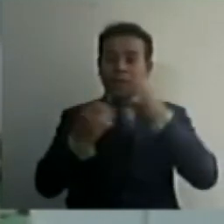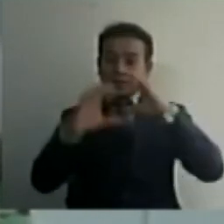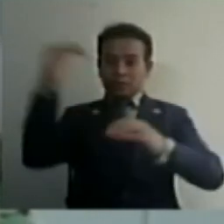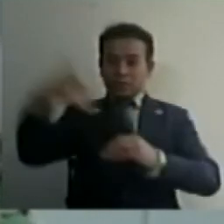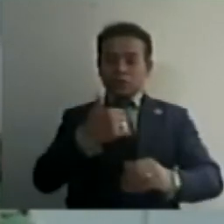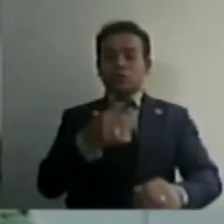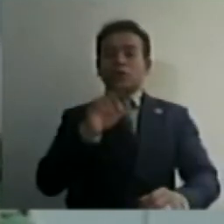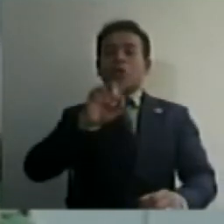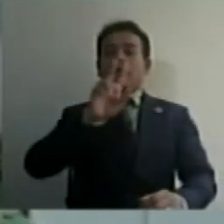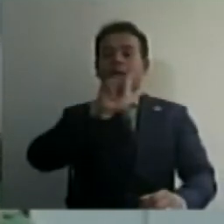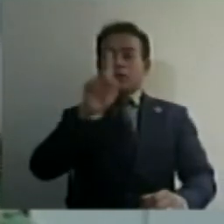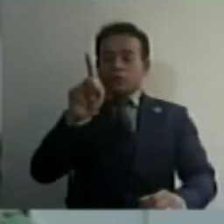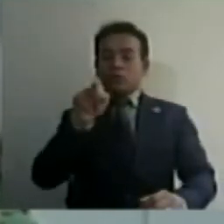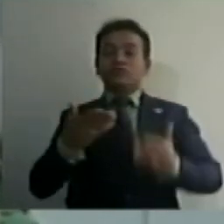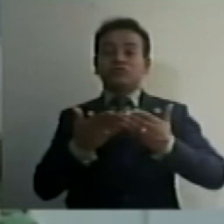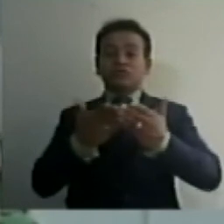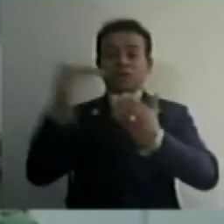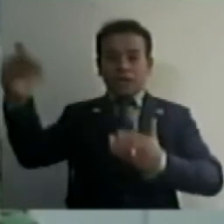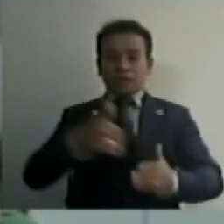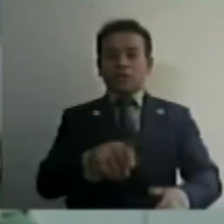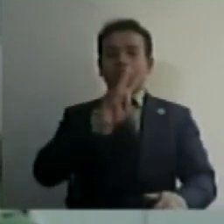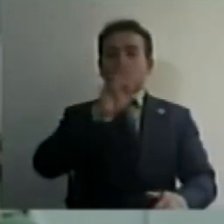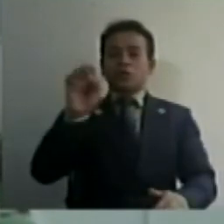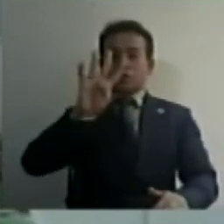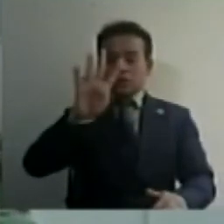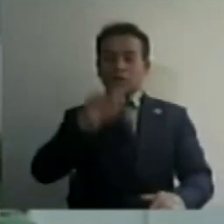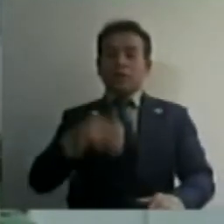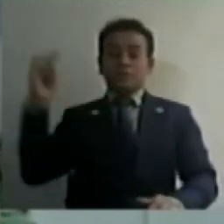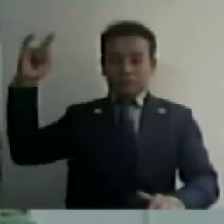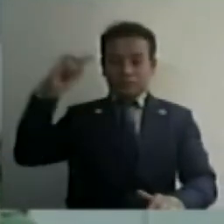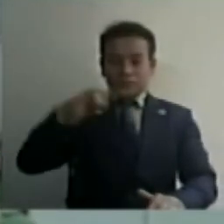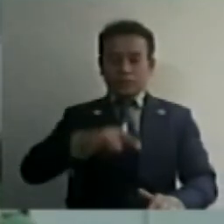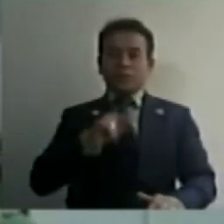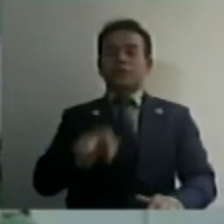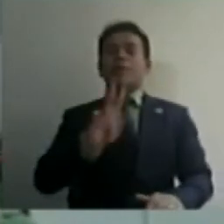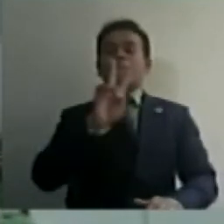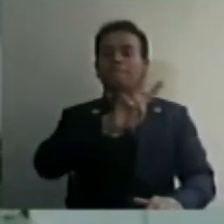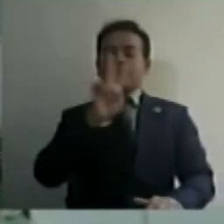বন্দরে 22 জনকে। এবং অদ্যাবধি আমরা মোট স্ক্রিনিং করেছি